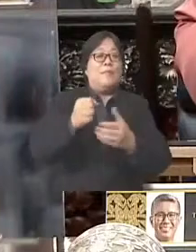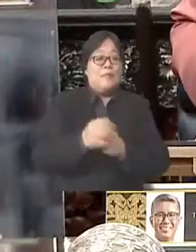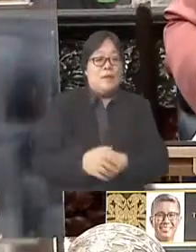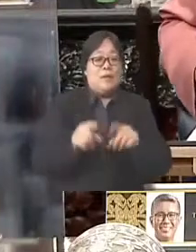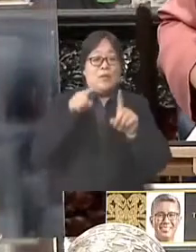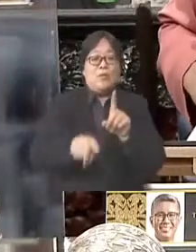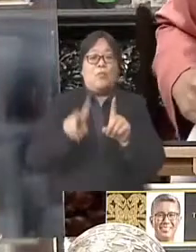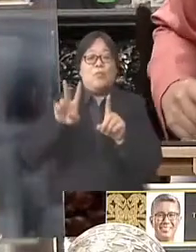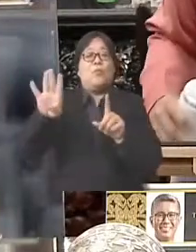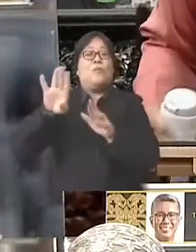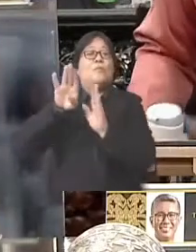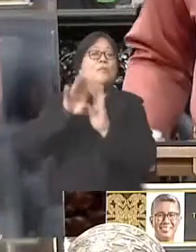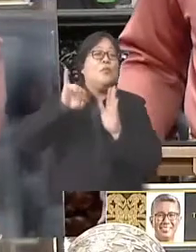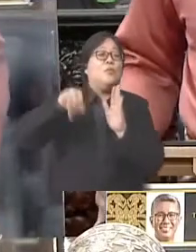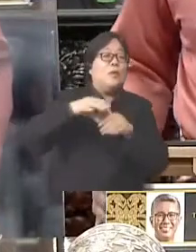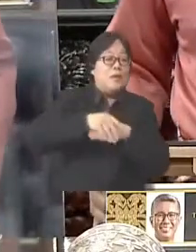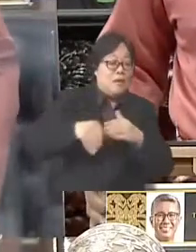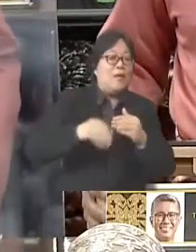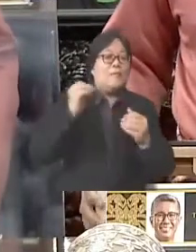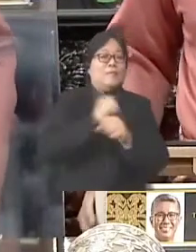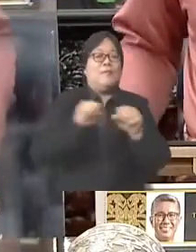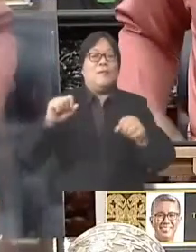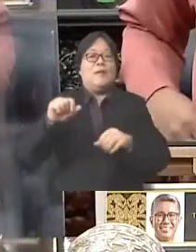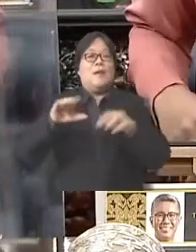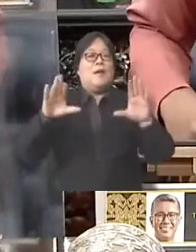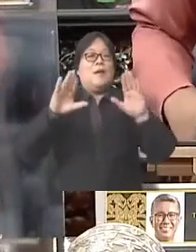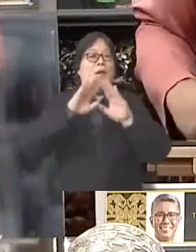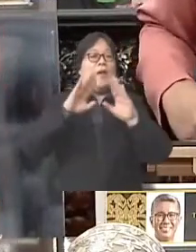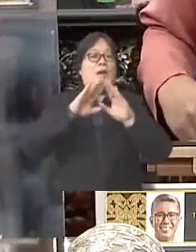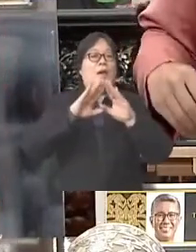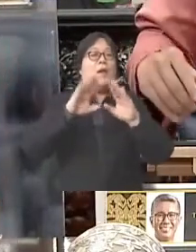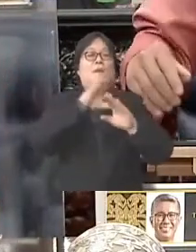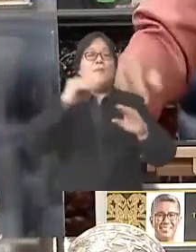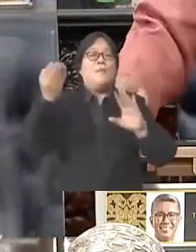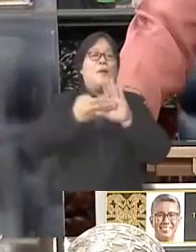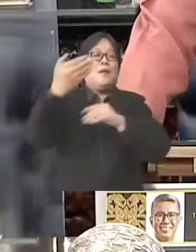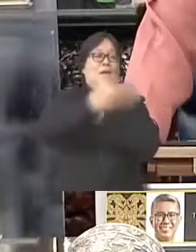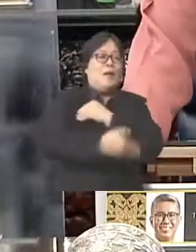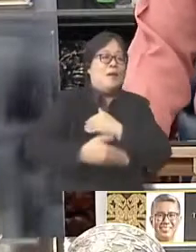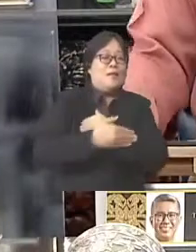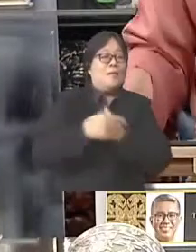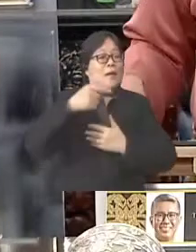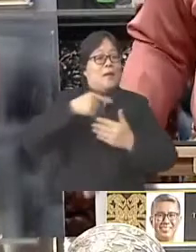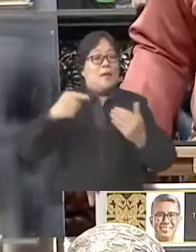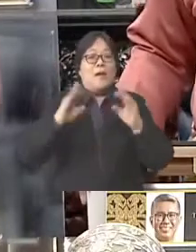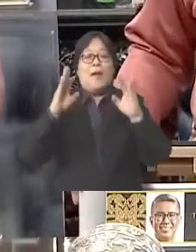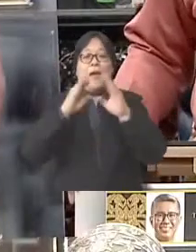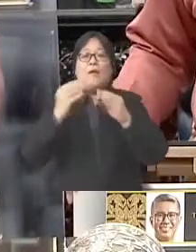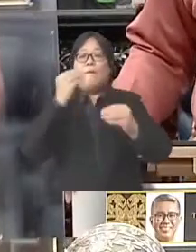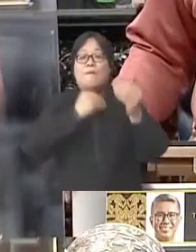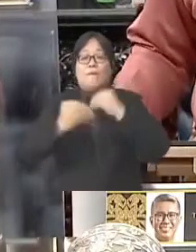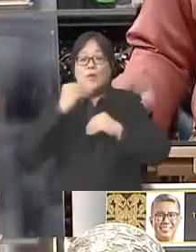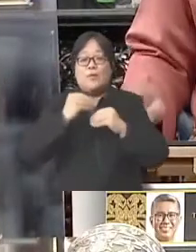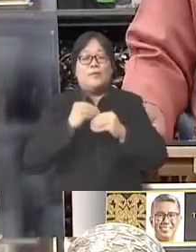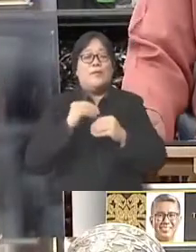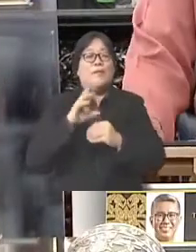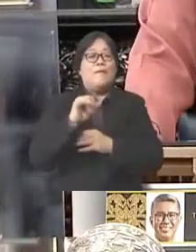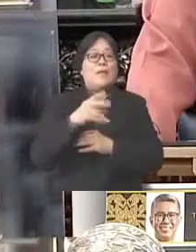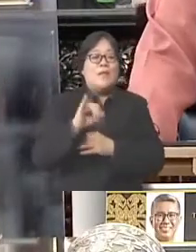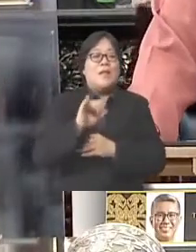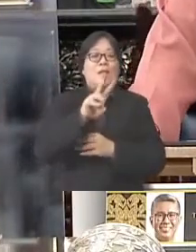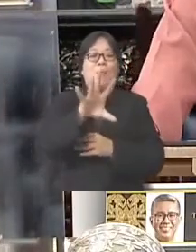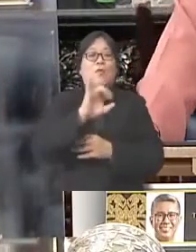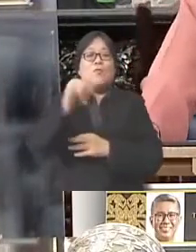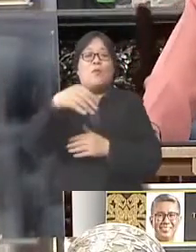sehingga satu perubahan 25 belerang kita akan disediakan oleh bank dan bank negara melalui antaranya agrofood Sriti berjumlah